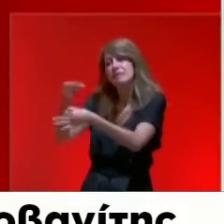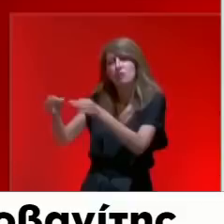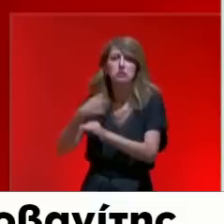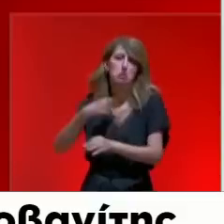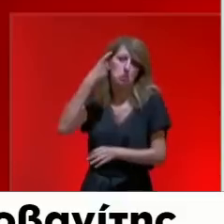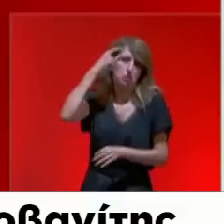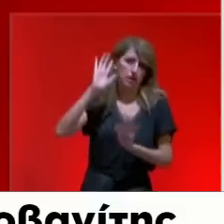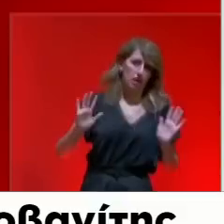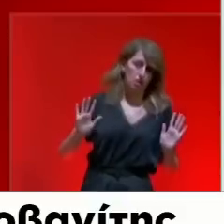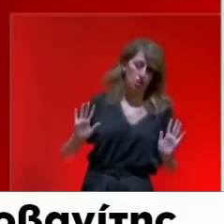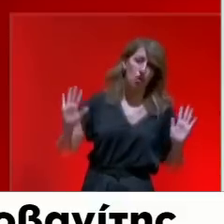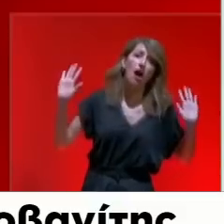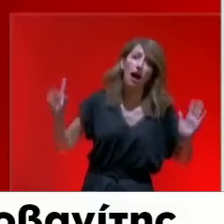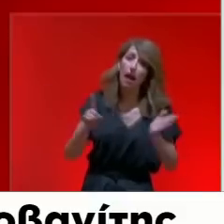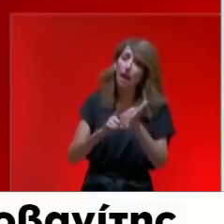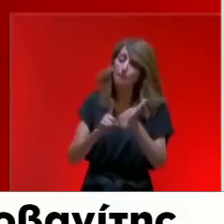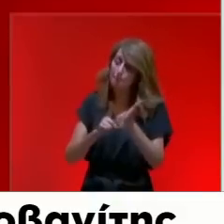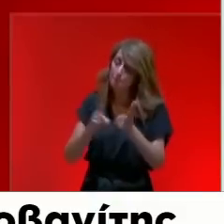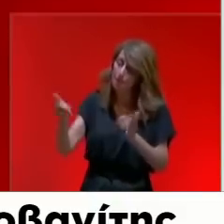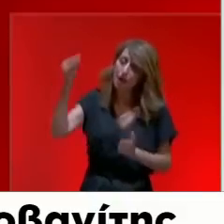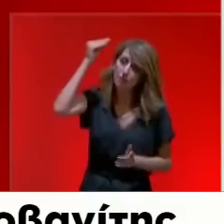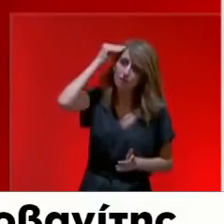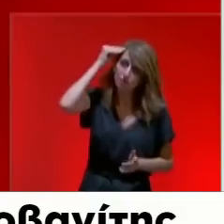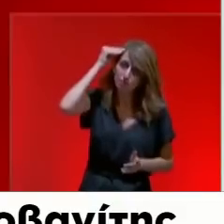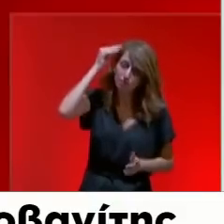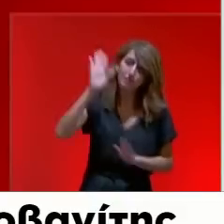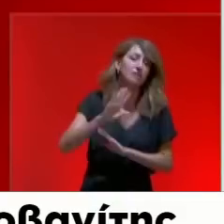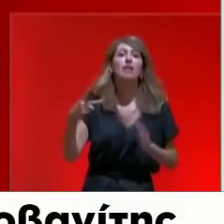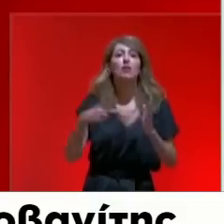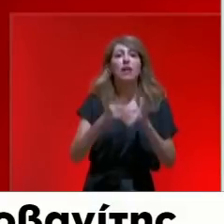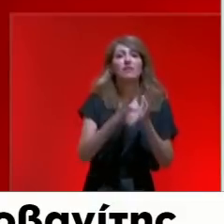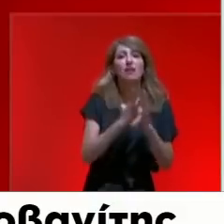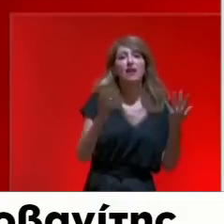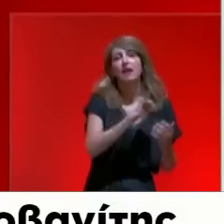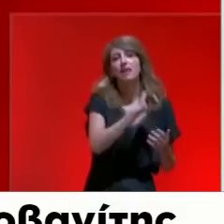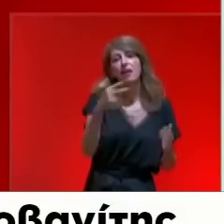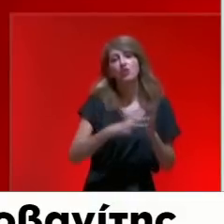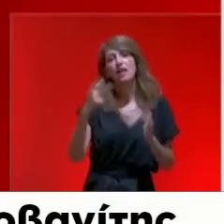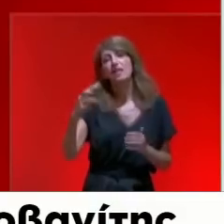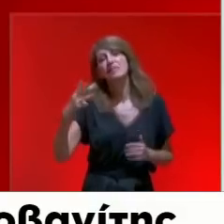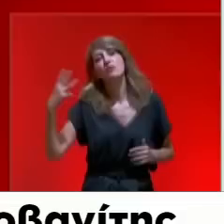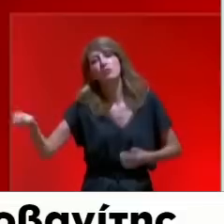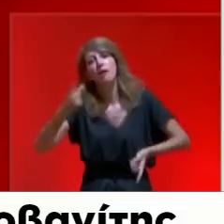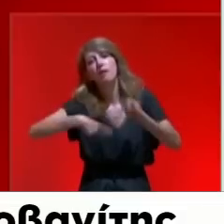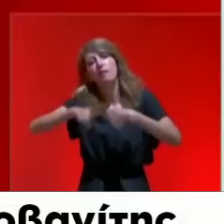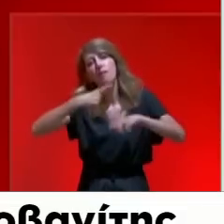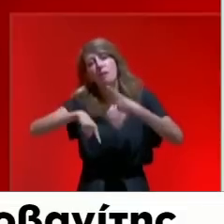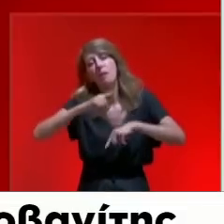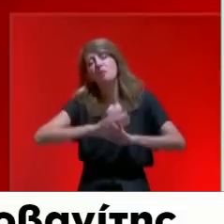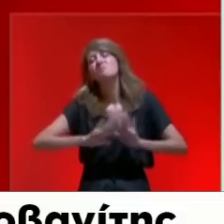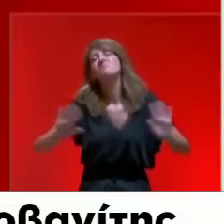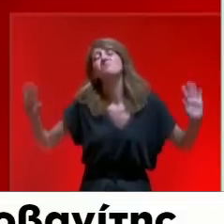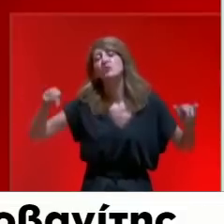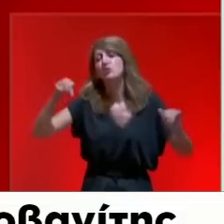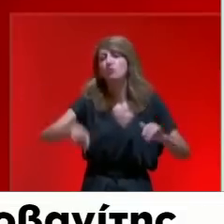ιστορία, τι έγινε με την ιστορία των υποκλοπών, τι έγινε με την ιστορία των παρακολουθήσεων, τι γίνεται με τη δικαιοσύνη και τις παρεμβάσεις της εξουσίας.